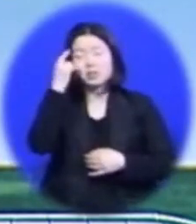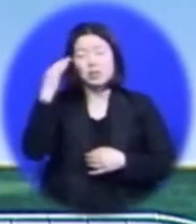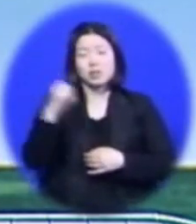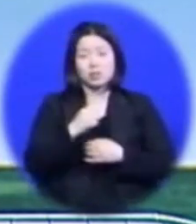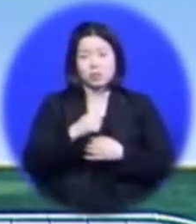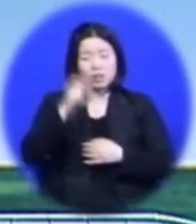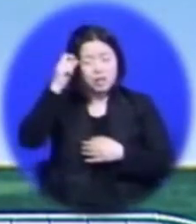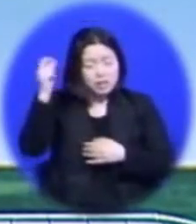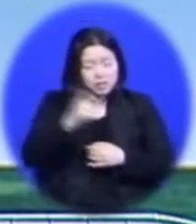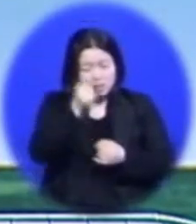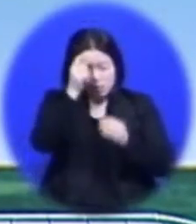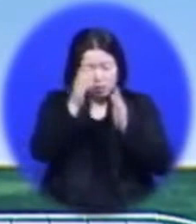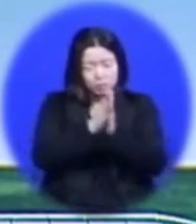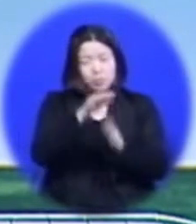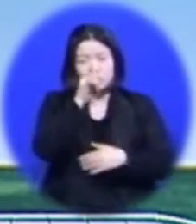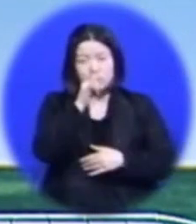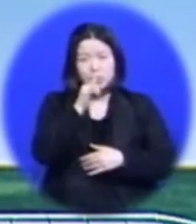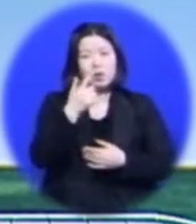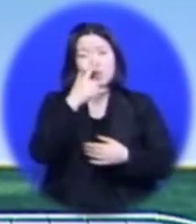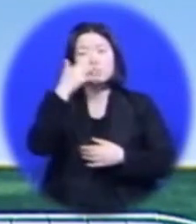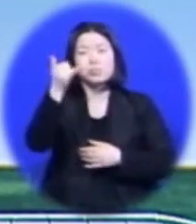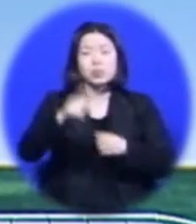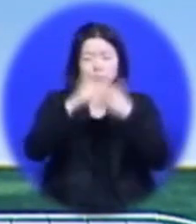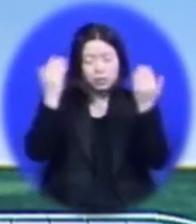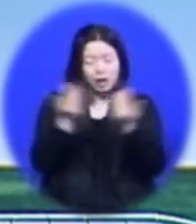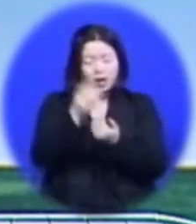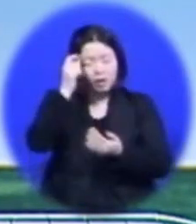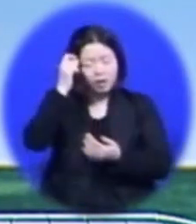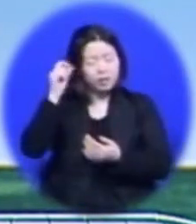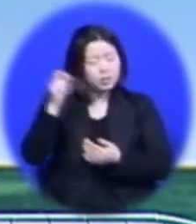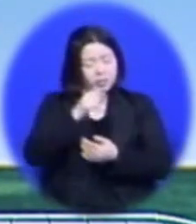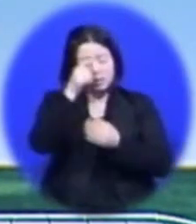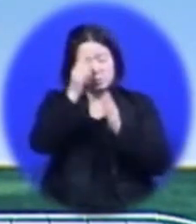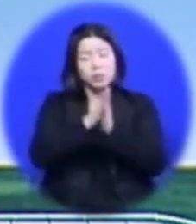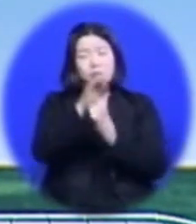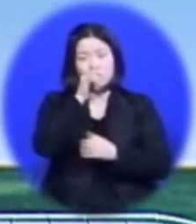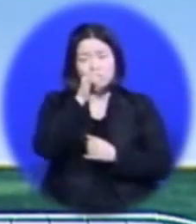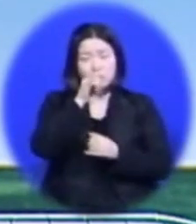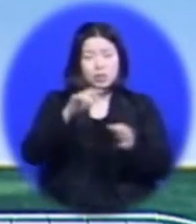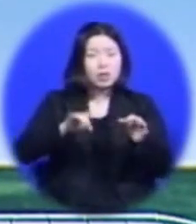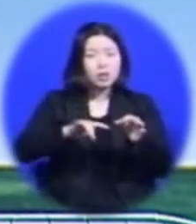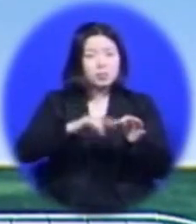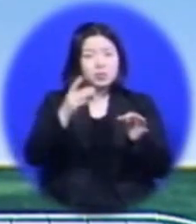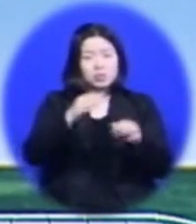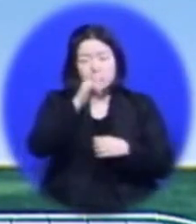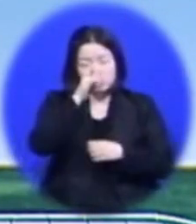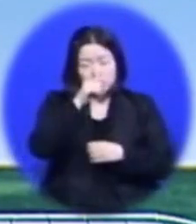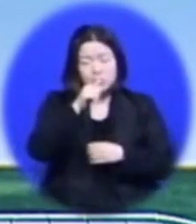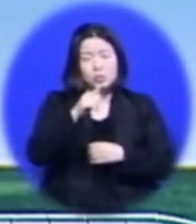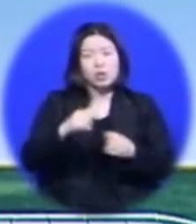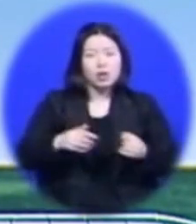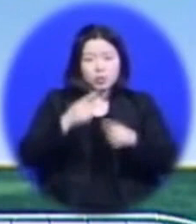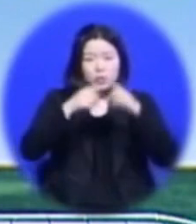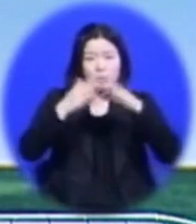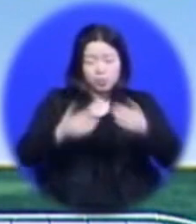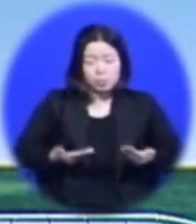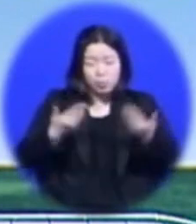새벽기도도 했어요. 부모도 다 새벽기도 했어요. 11조 생활도 열심히 했어요. 교회 봉사도 열심히